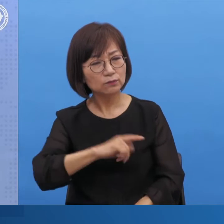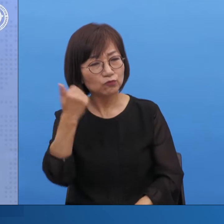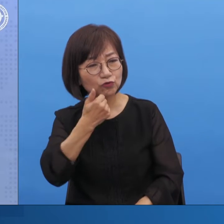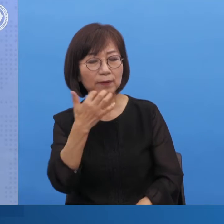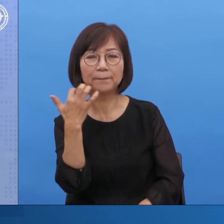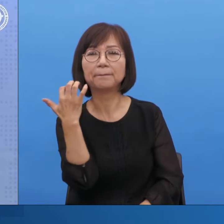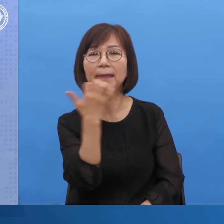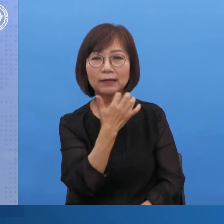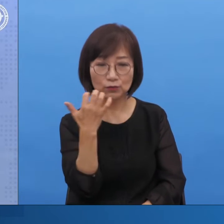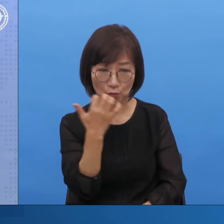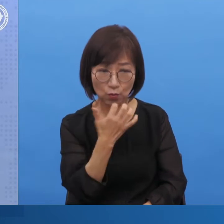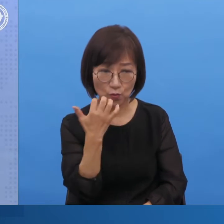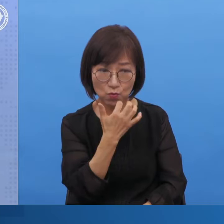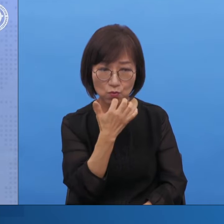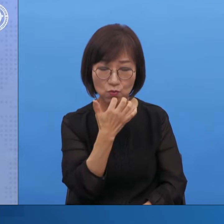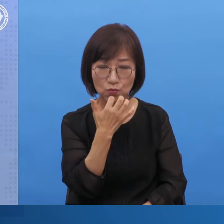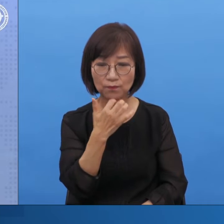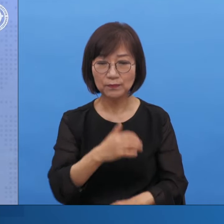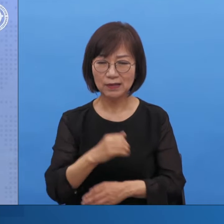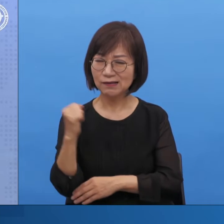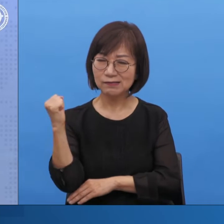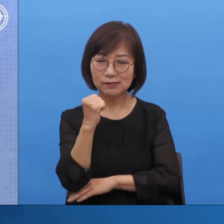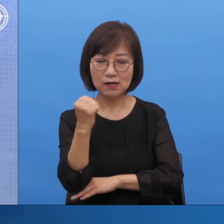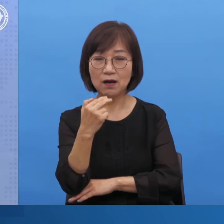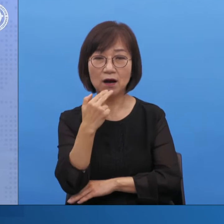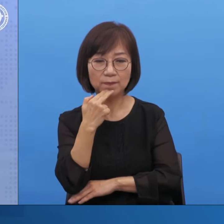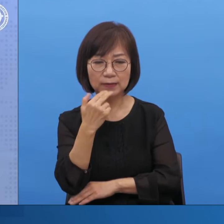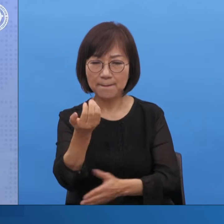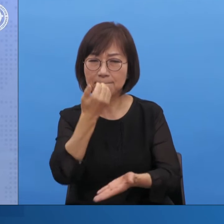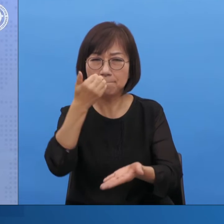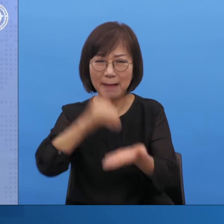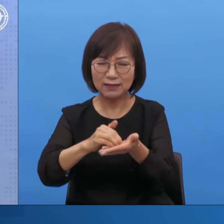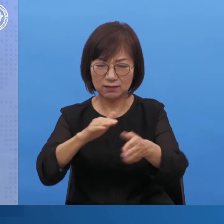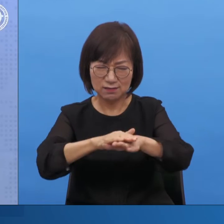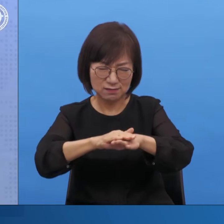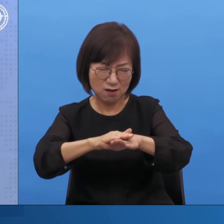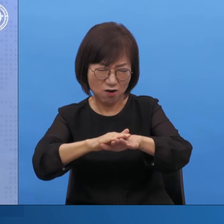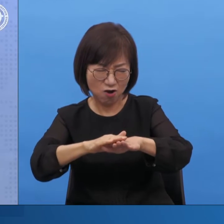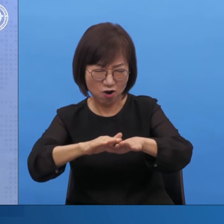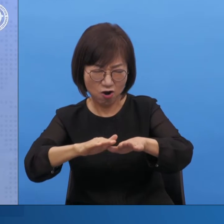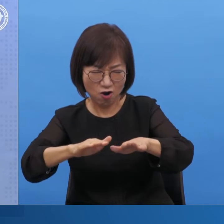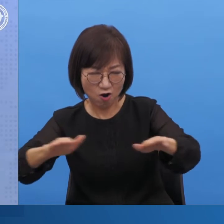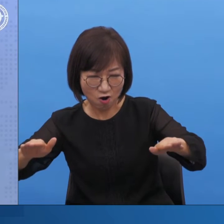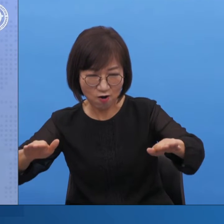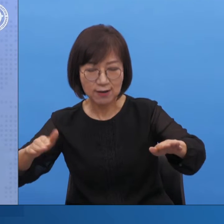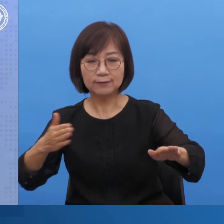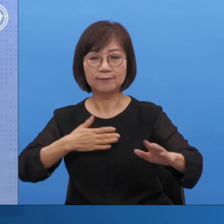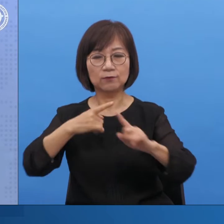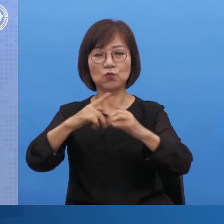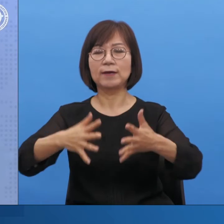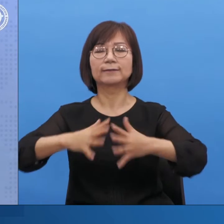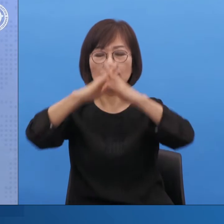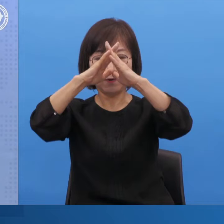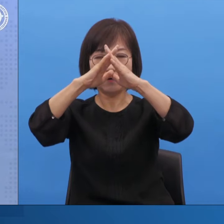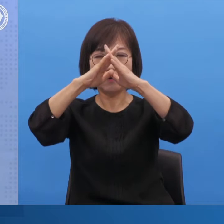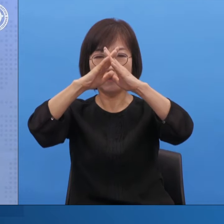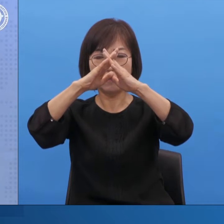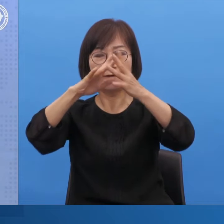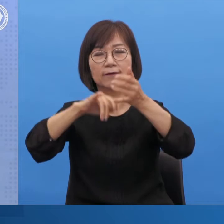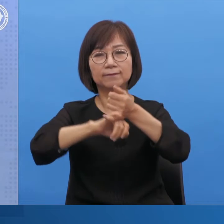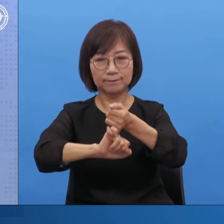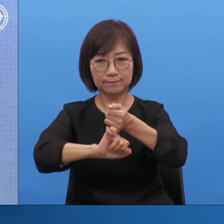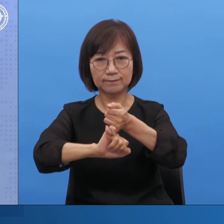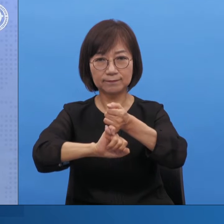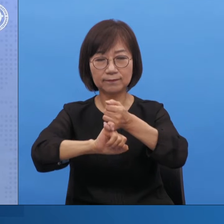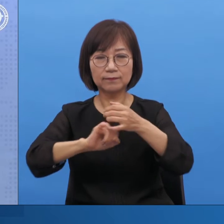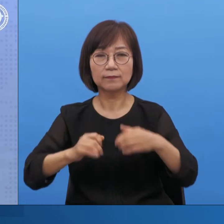are Peter. 절대로 흔들리지 않은 이 반석 위에 내 교회를 세울 것이다. I will build my church on the rock that will